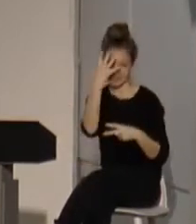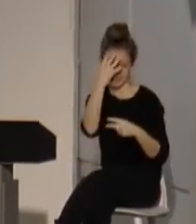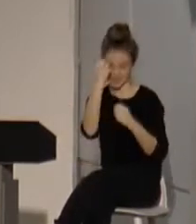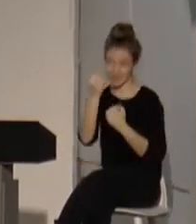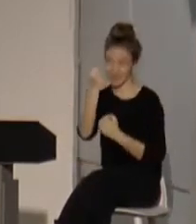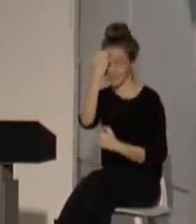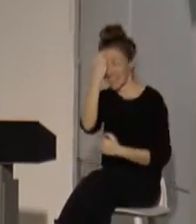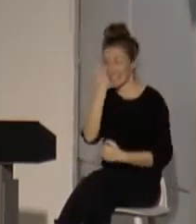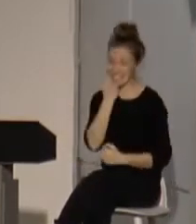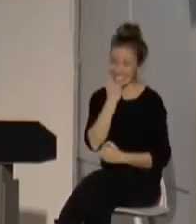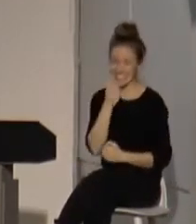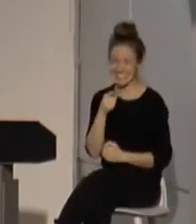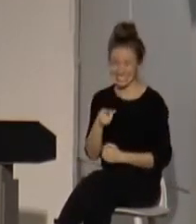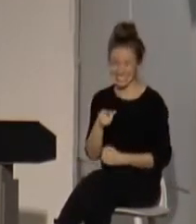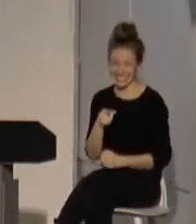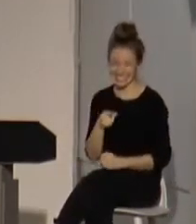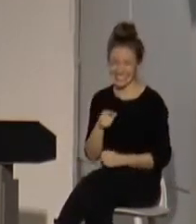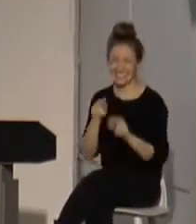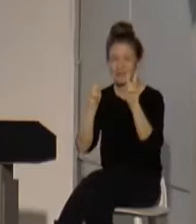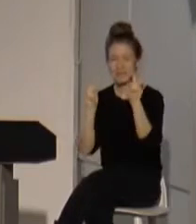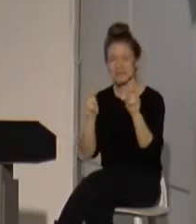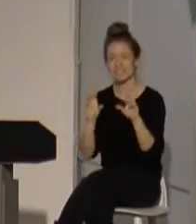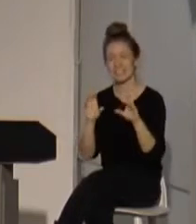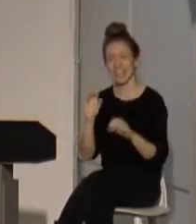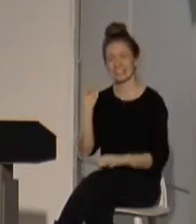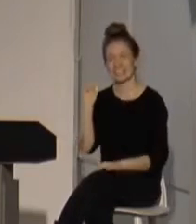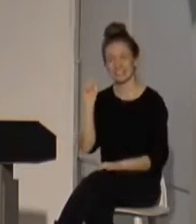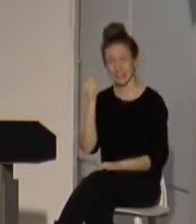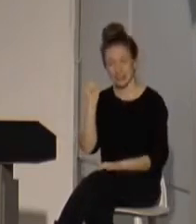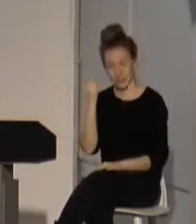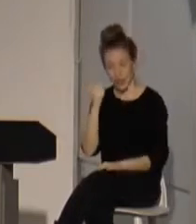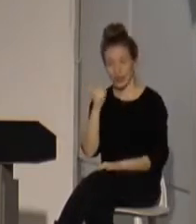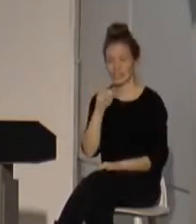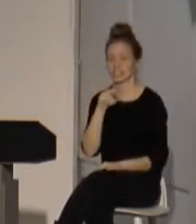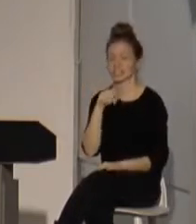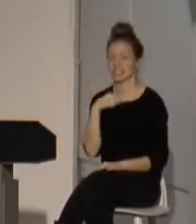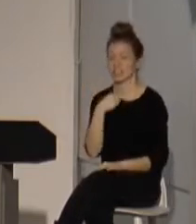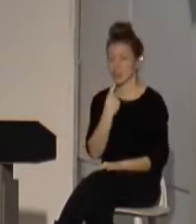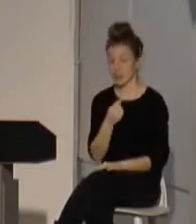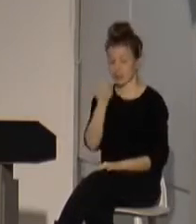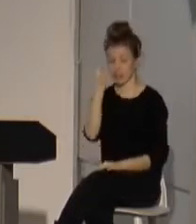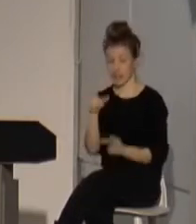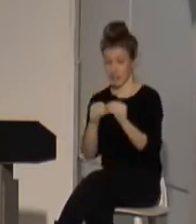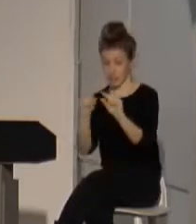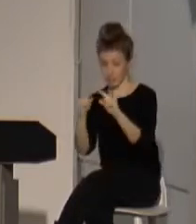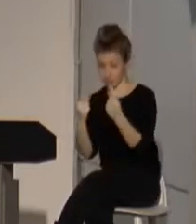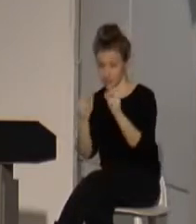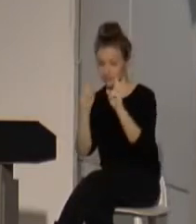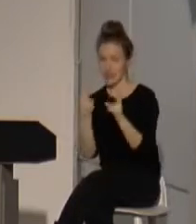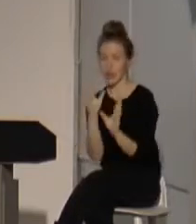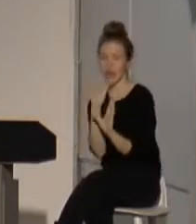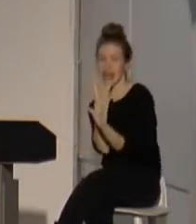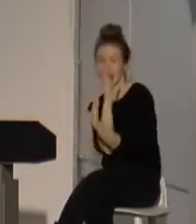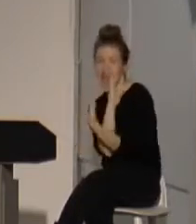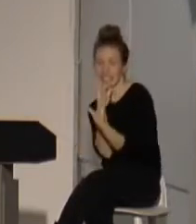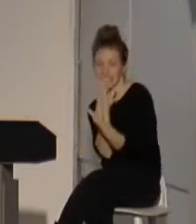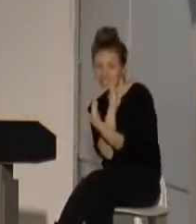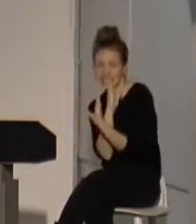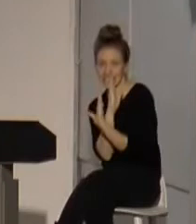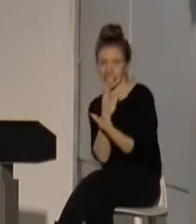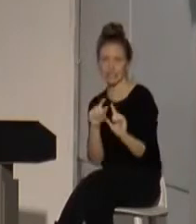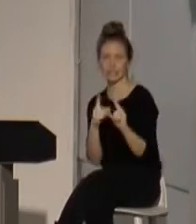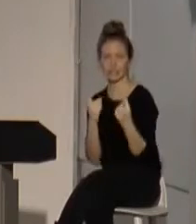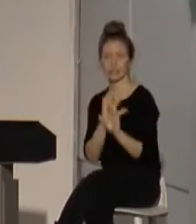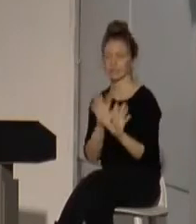מושג סוציולוגי שאומר שהאדם עם השונות יכול להסתיר את השונות בלי